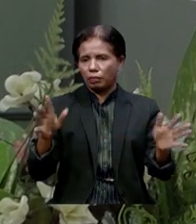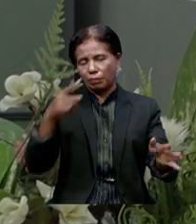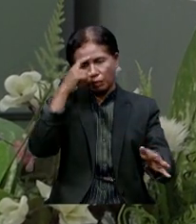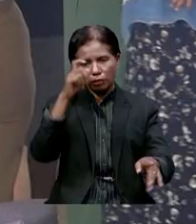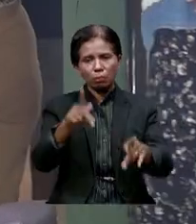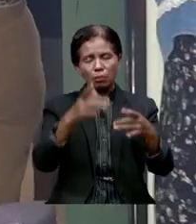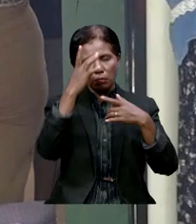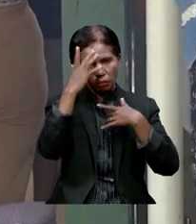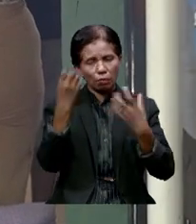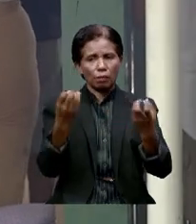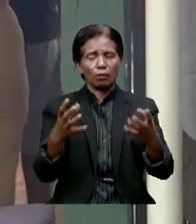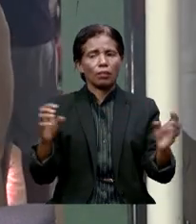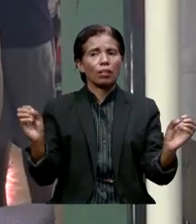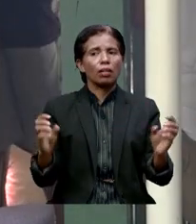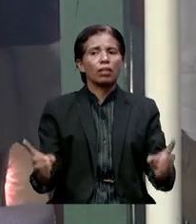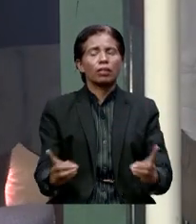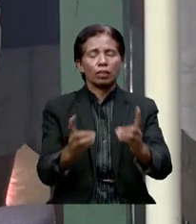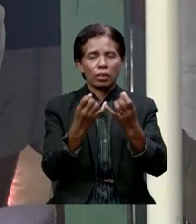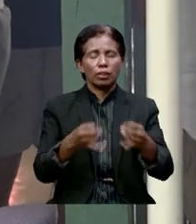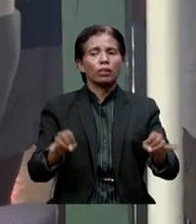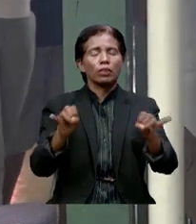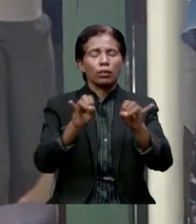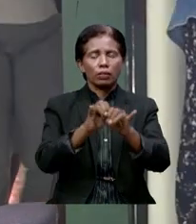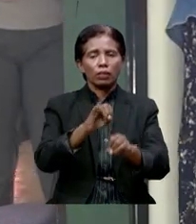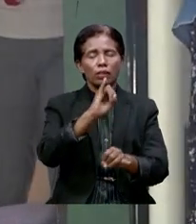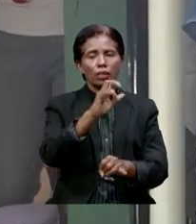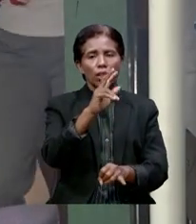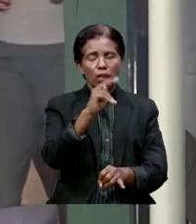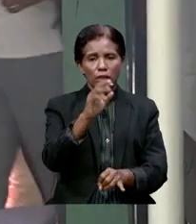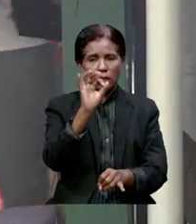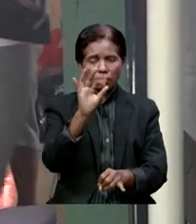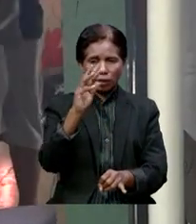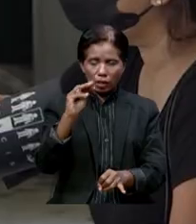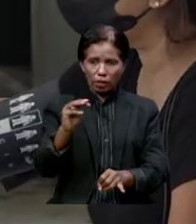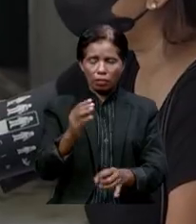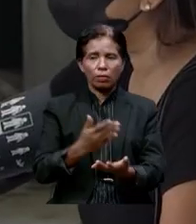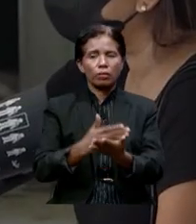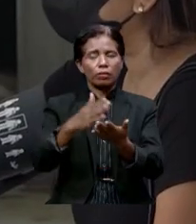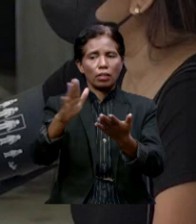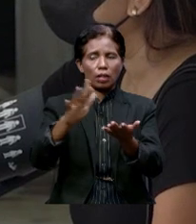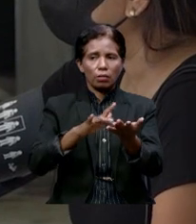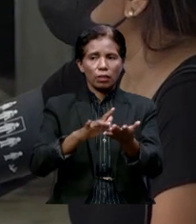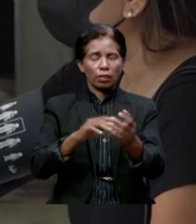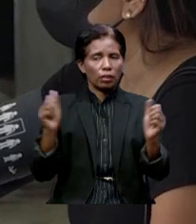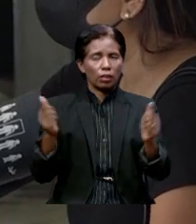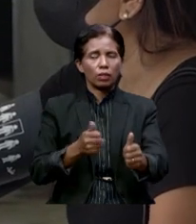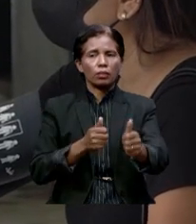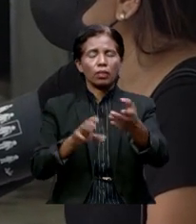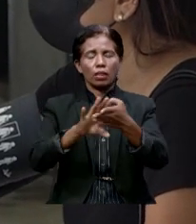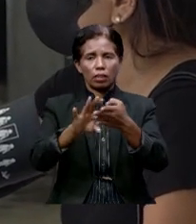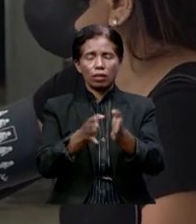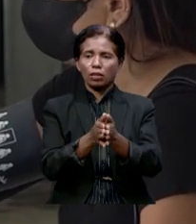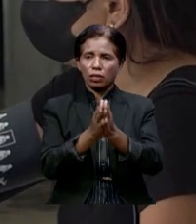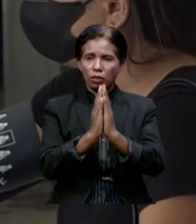paciente barak no dala ruma mos Instituto Nacional Farmácia no produto médico halo distribuição ai moruk la tuir pedido nebe